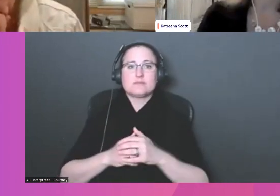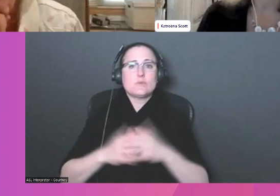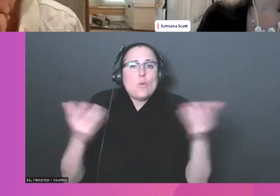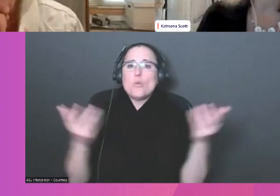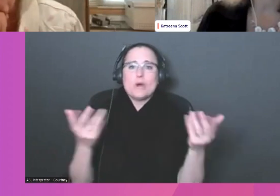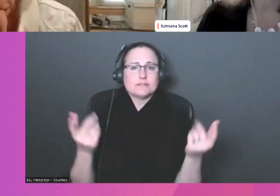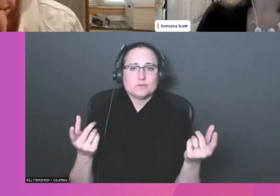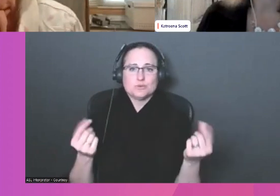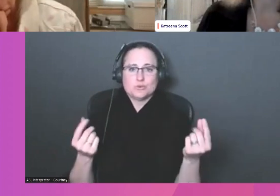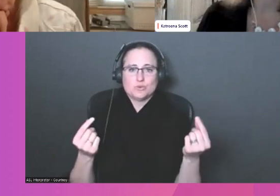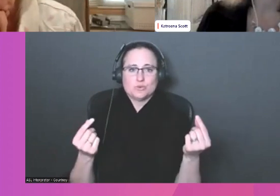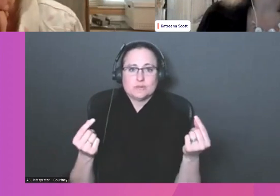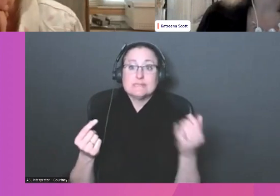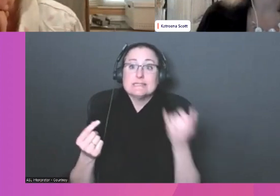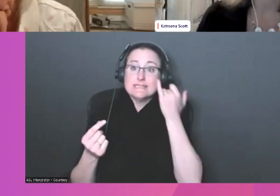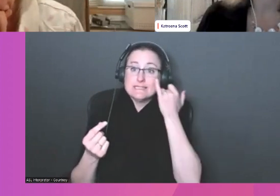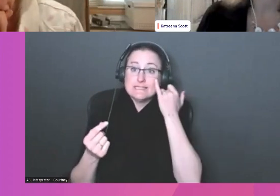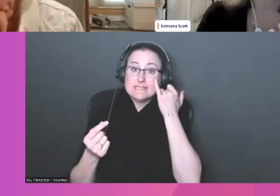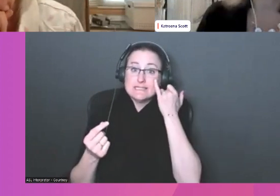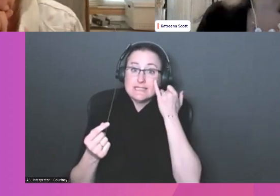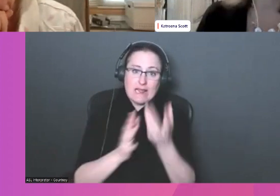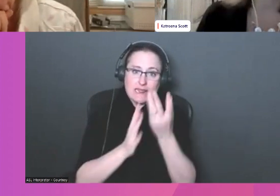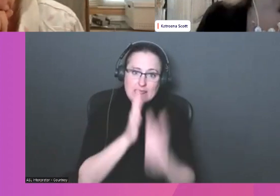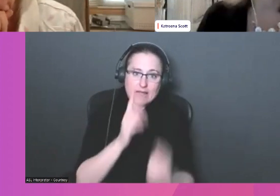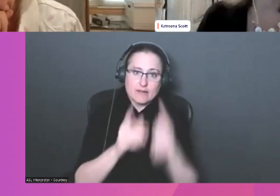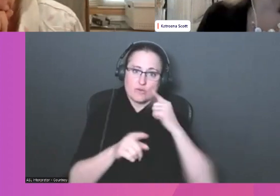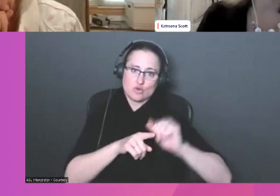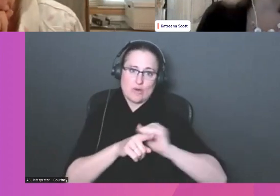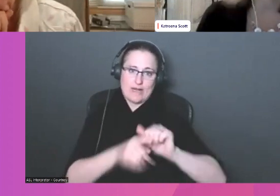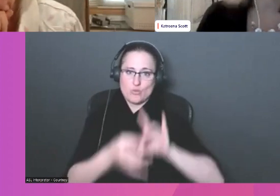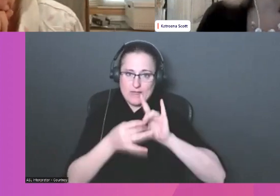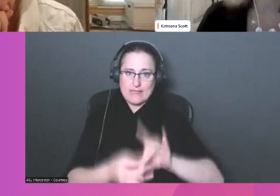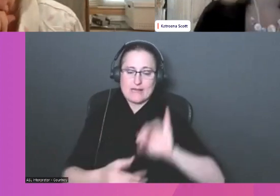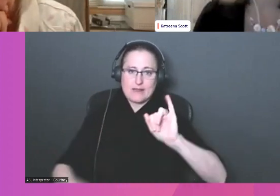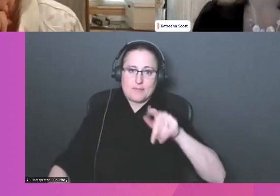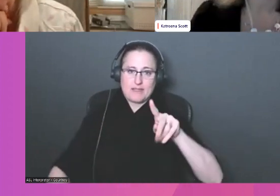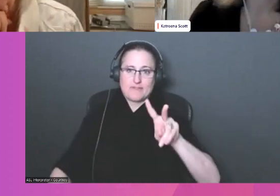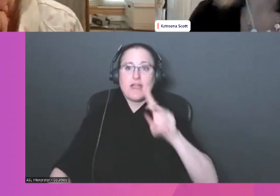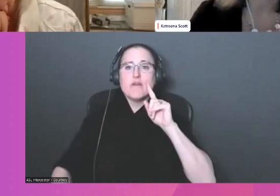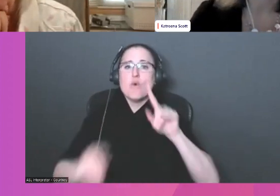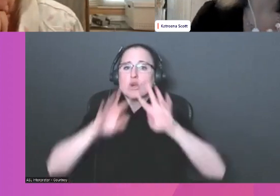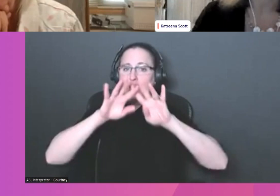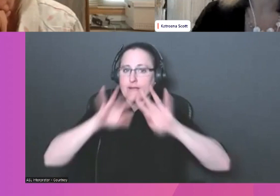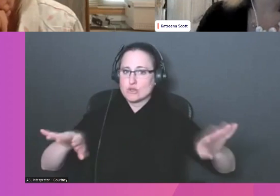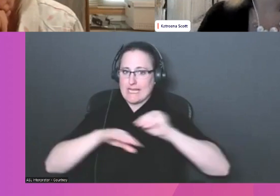Qu'est-ce qu'on peut faire? Quelles sont les mesures qu'on peut prendre